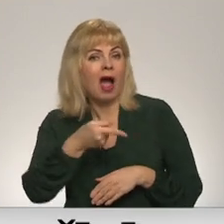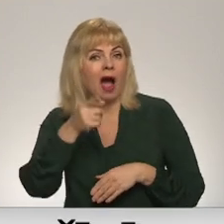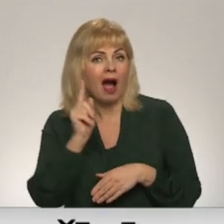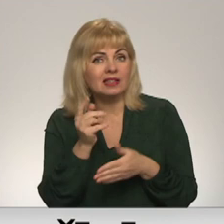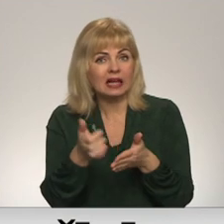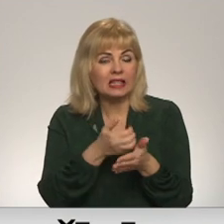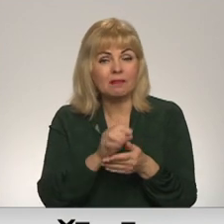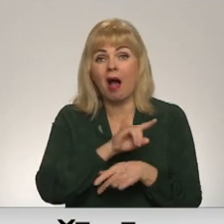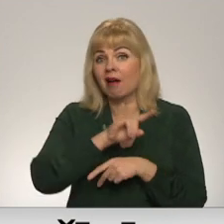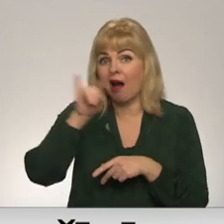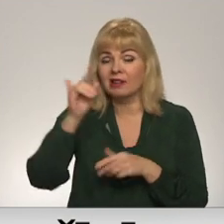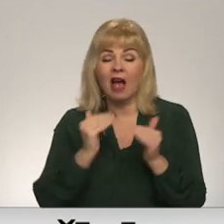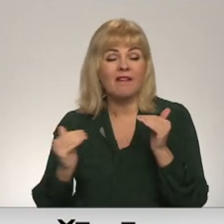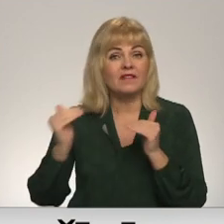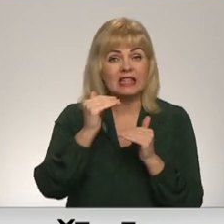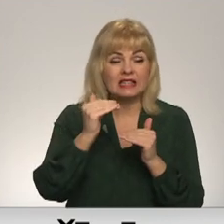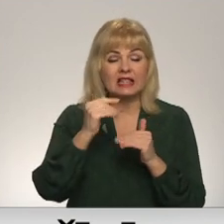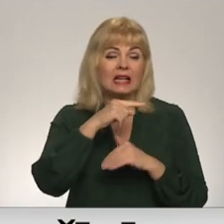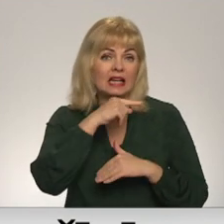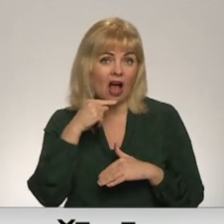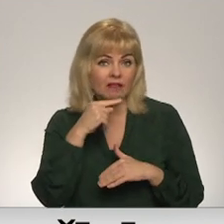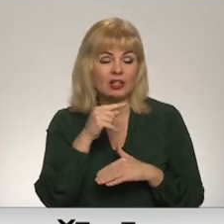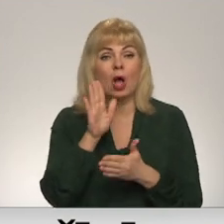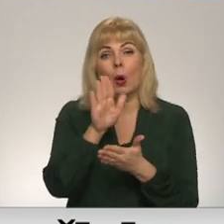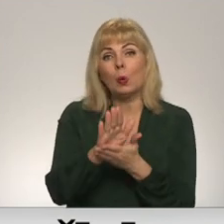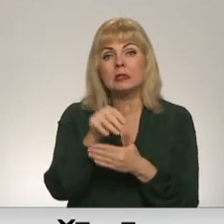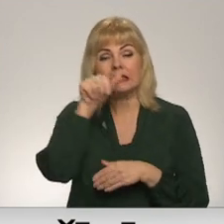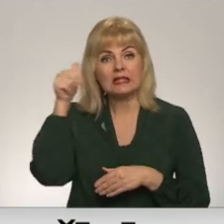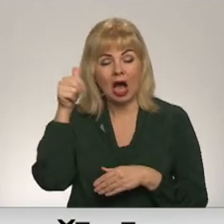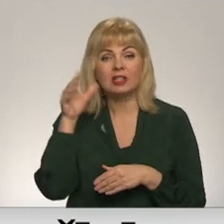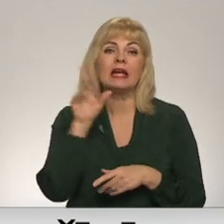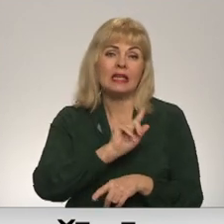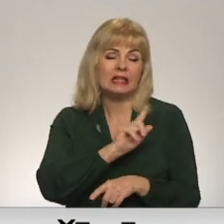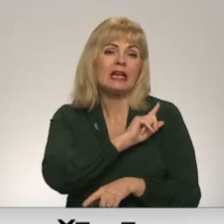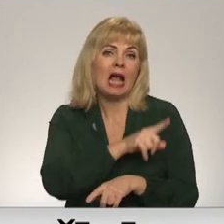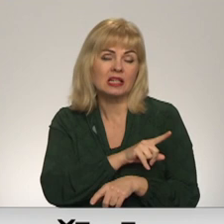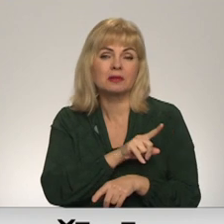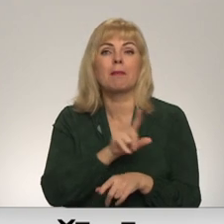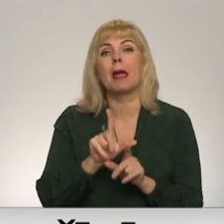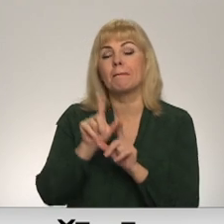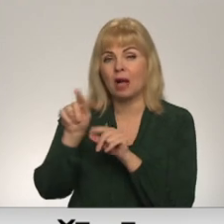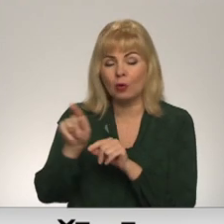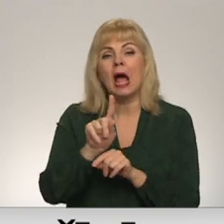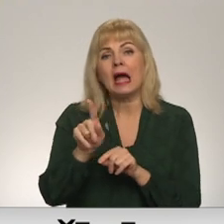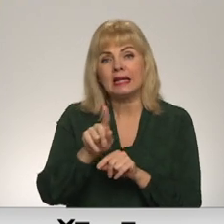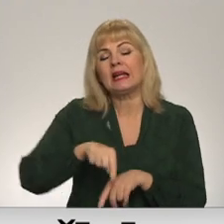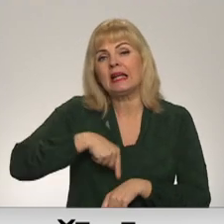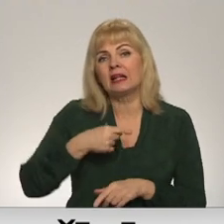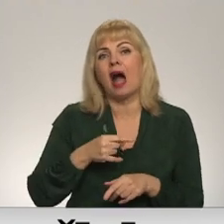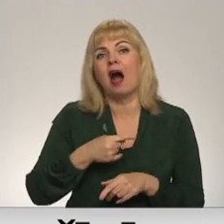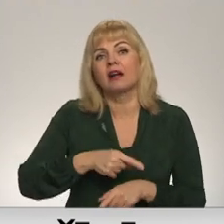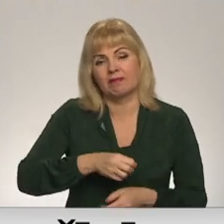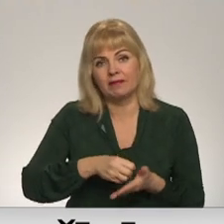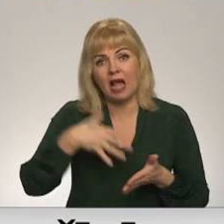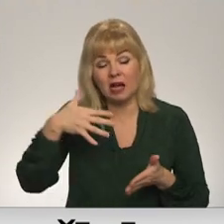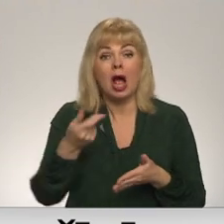šos gaisa ceļus virs Krievijas. Protams, iespēja uz Āzijas valstīm ir nokļūt, tomēr tie ir ilgāki un dārgāki. Gadījumā, ja gaisa telpa